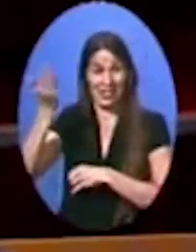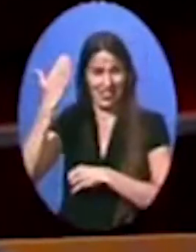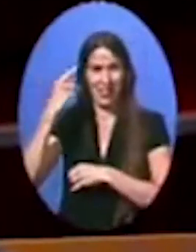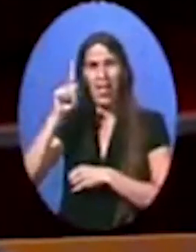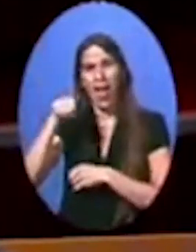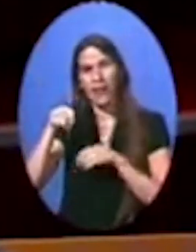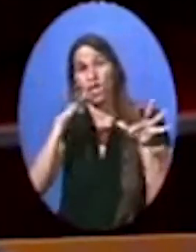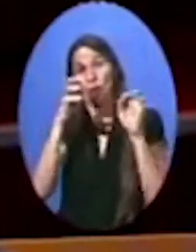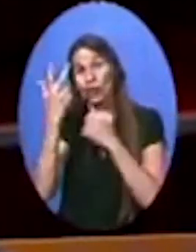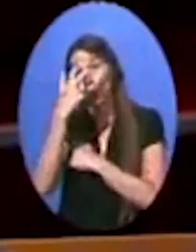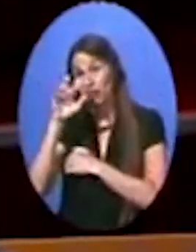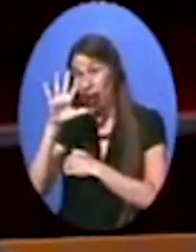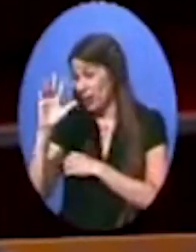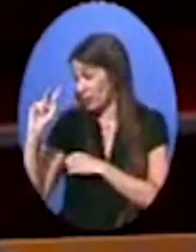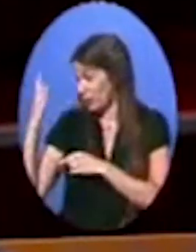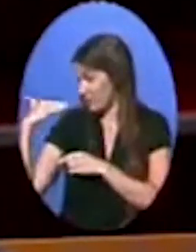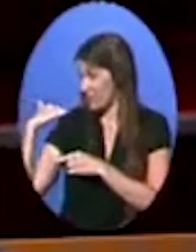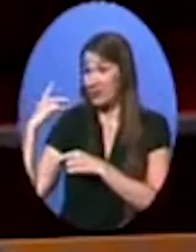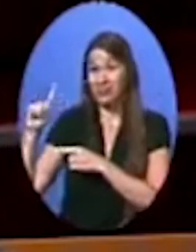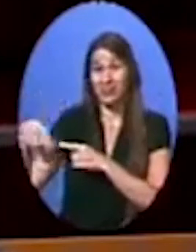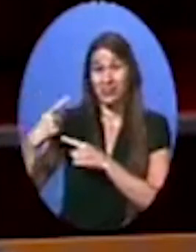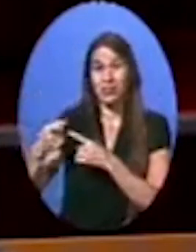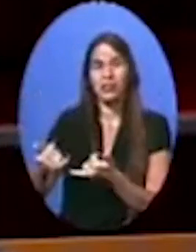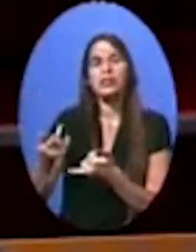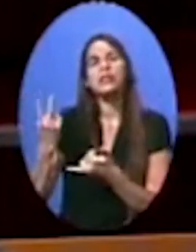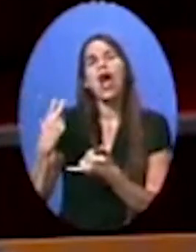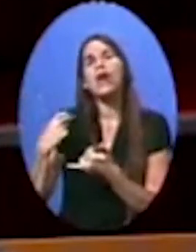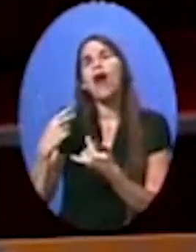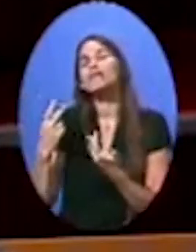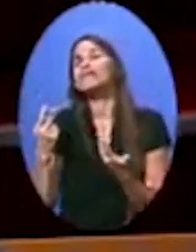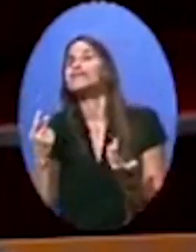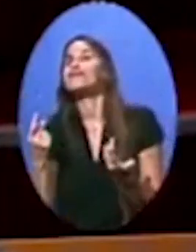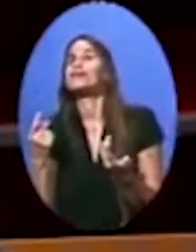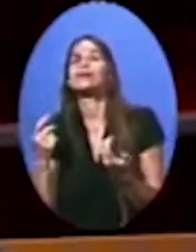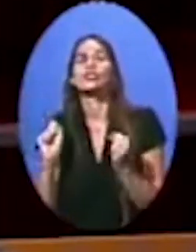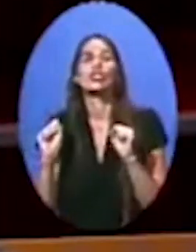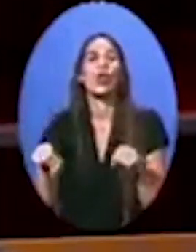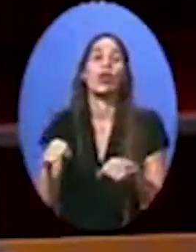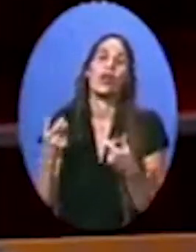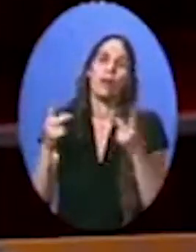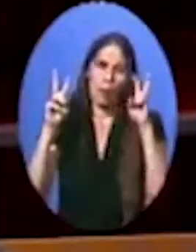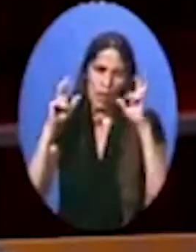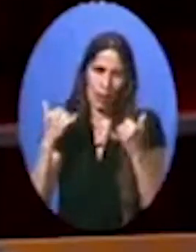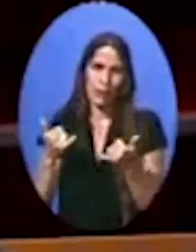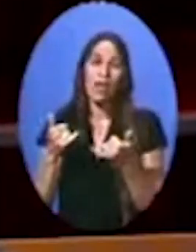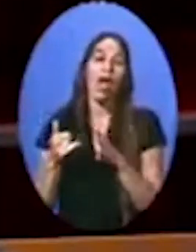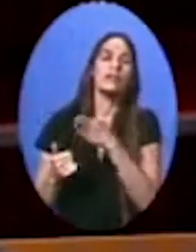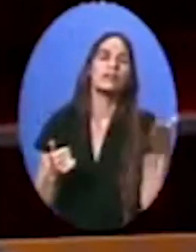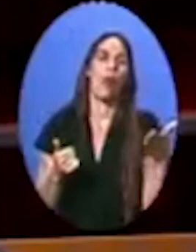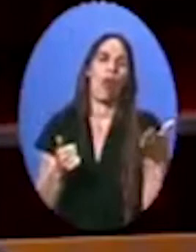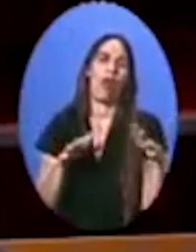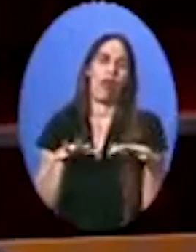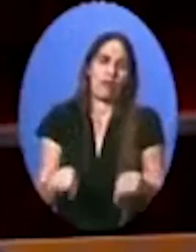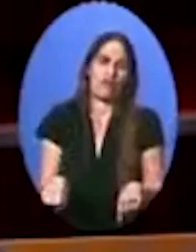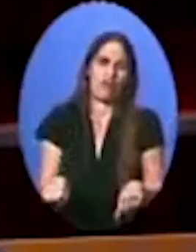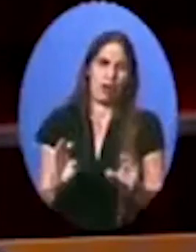מאז 1935, היה בידי, נקרא לזה ככה, מה? במונחים של היום בידי השמאל, אז קראו